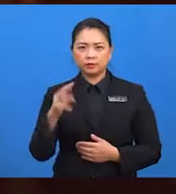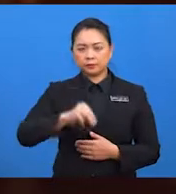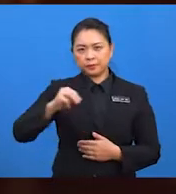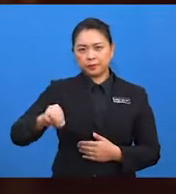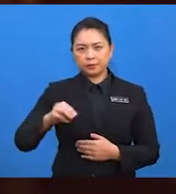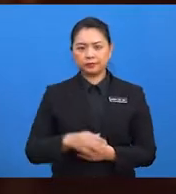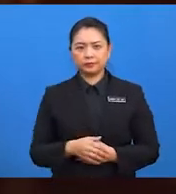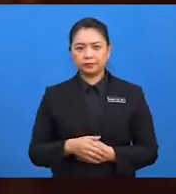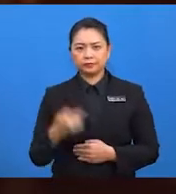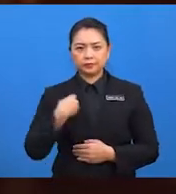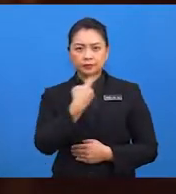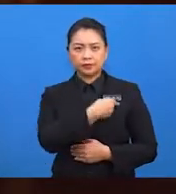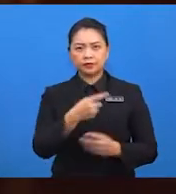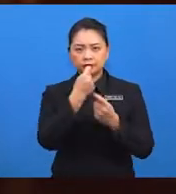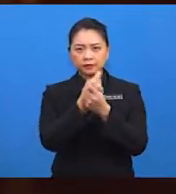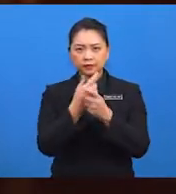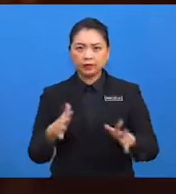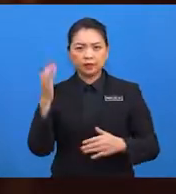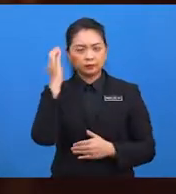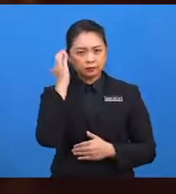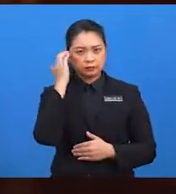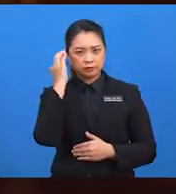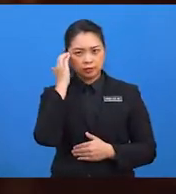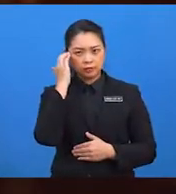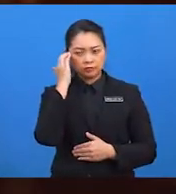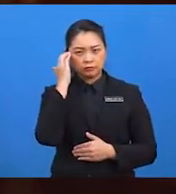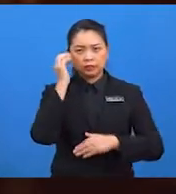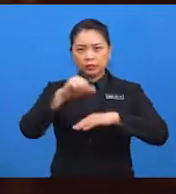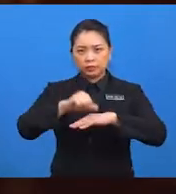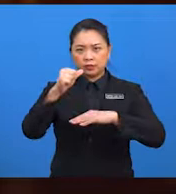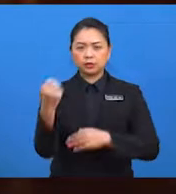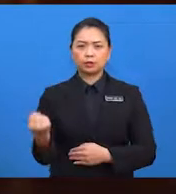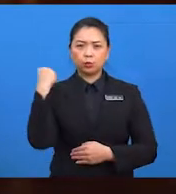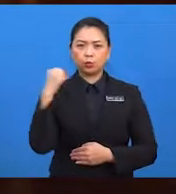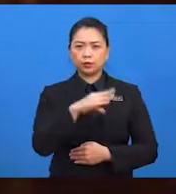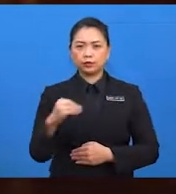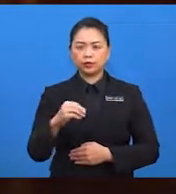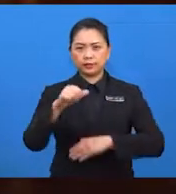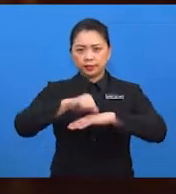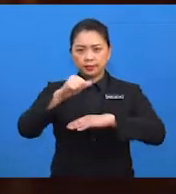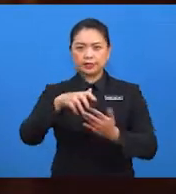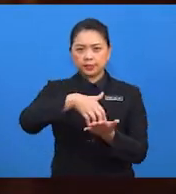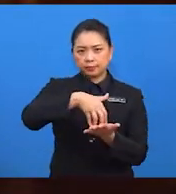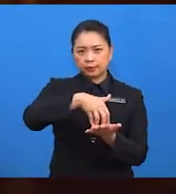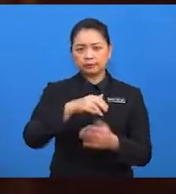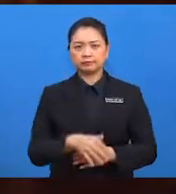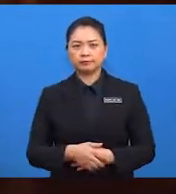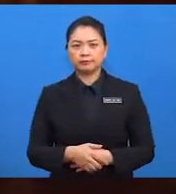murid-murid, kita telah mengetahui tentang asid kuat dan asid lemah.